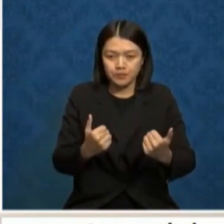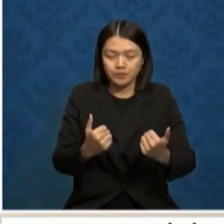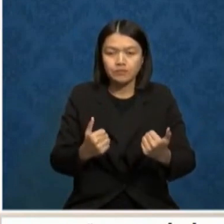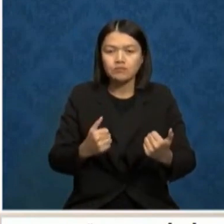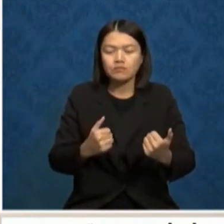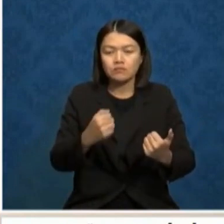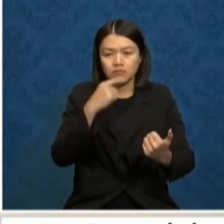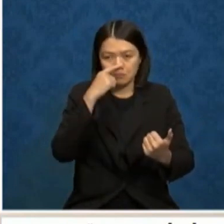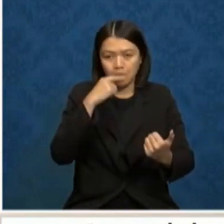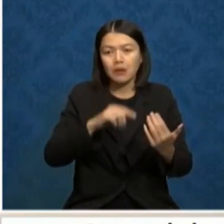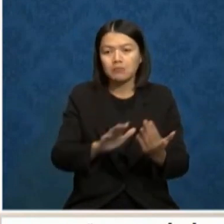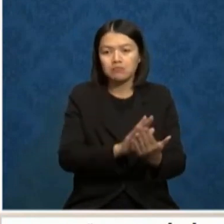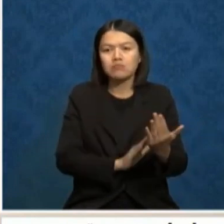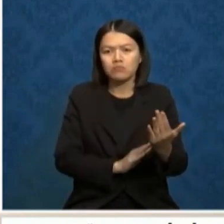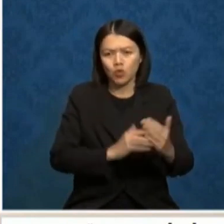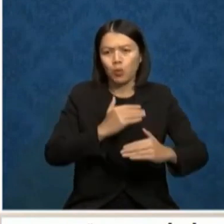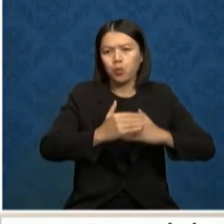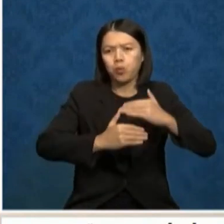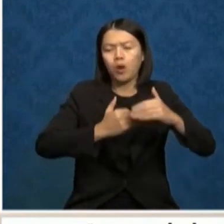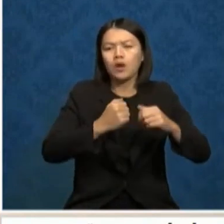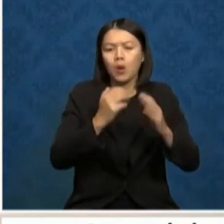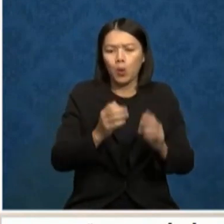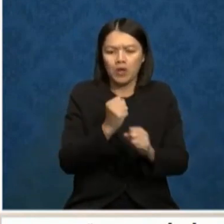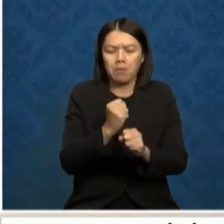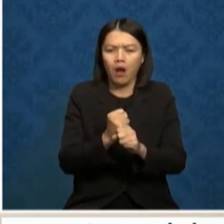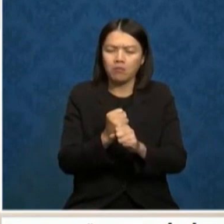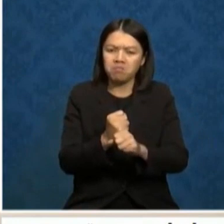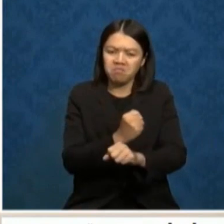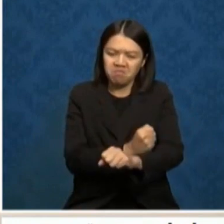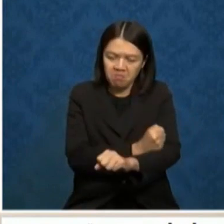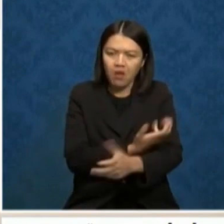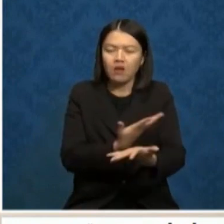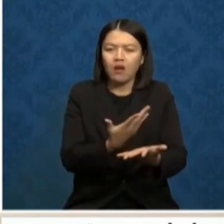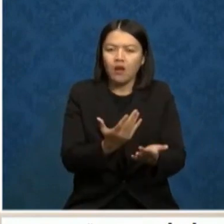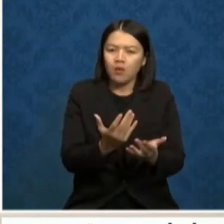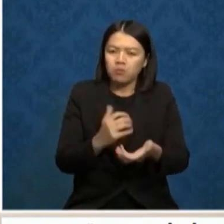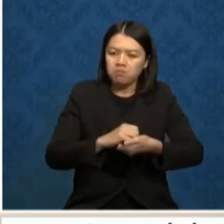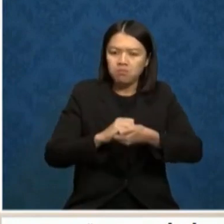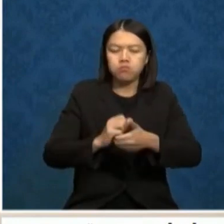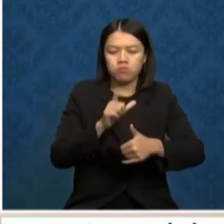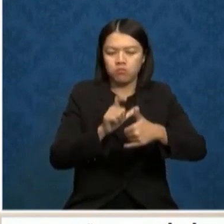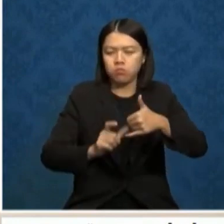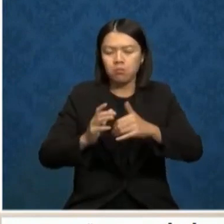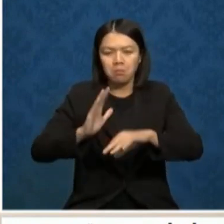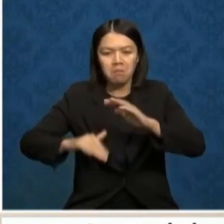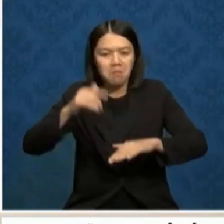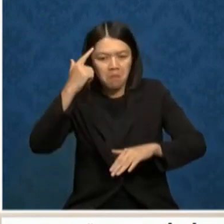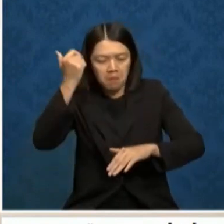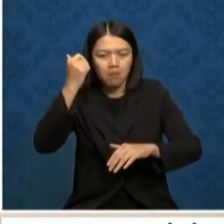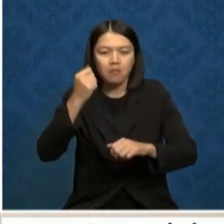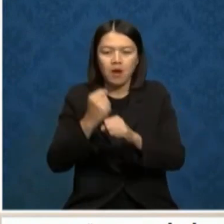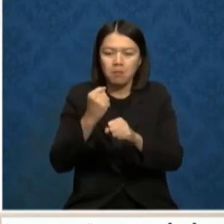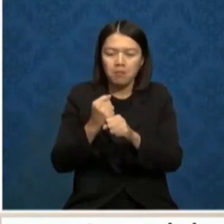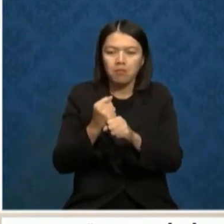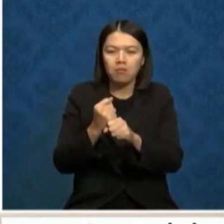ประเทศเราเนี่ยจะต้องพัฒนากำลังแรงงานให้แรงงานเนี่ยมีการพัฒนาในทักษะในการพัฒ